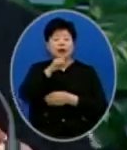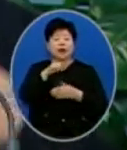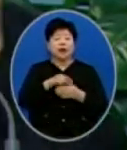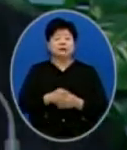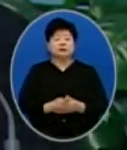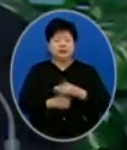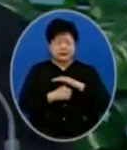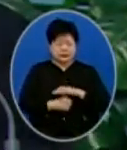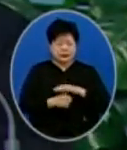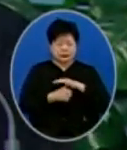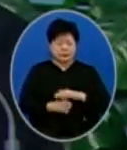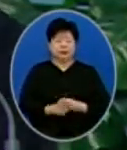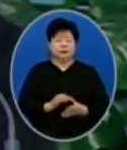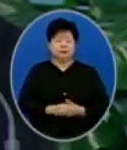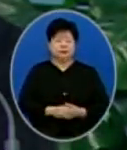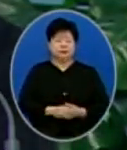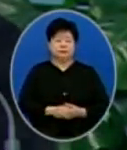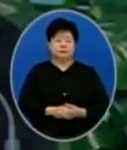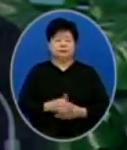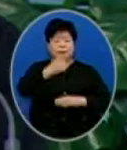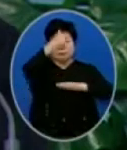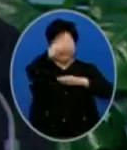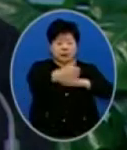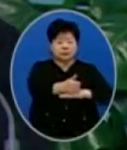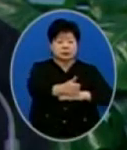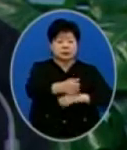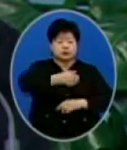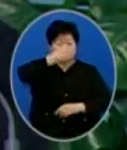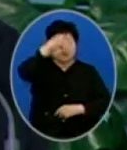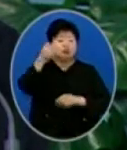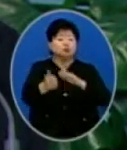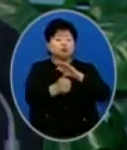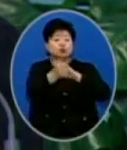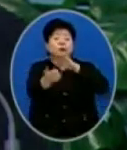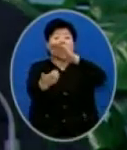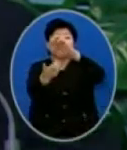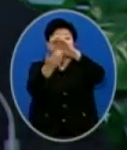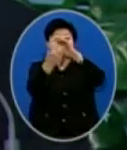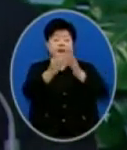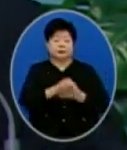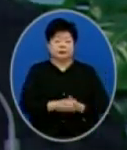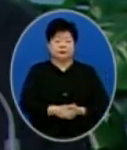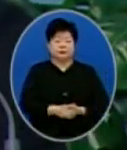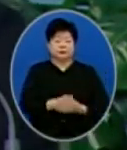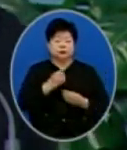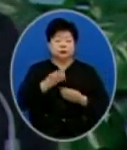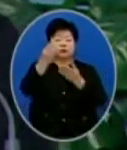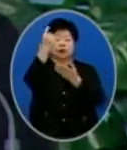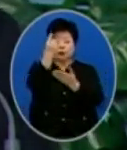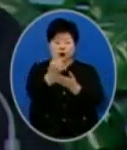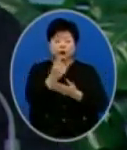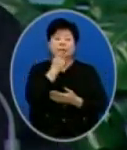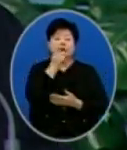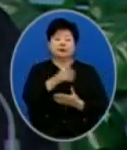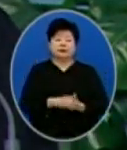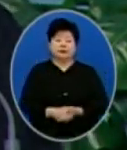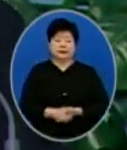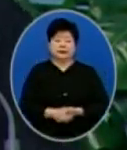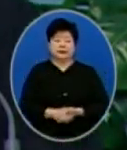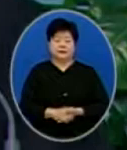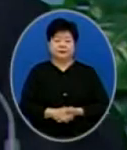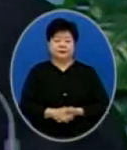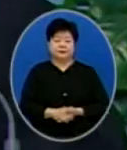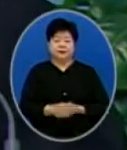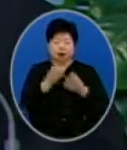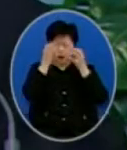환란 가운데 참고 견디면 마침내 우리의 꿈과 소망이 이루어진다고 하는 것입니다 축복이 다가온다고 하는 것입니다